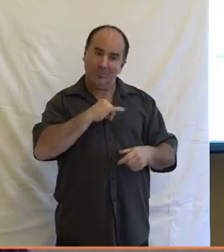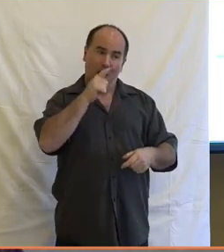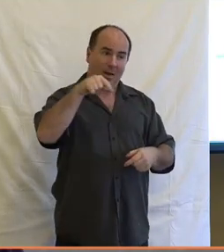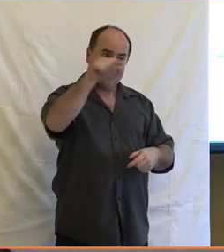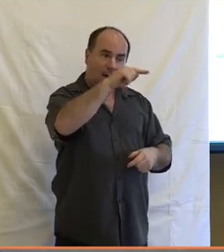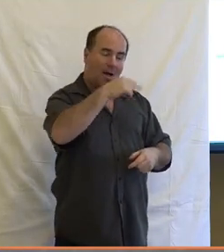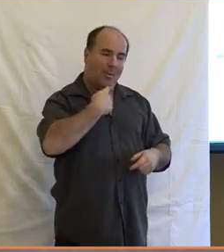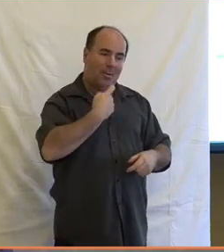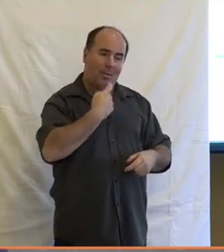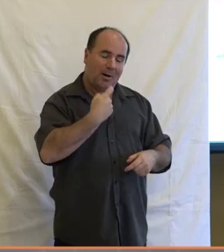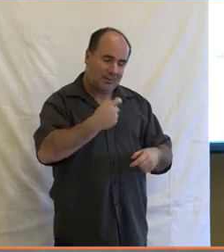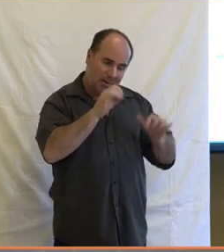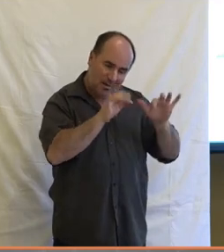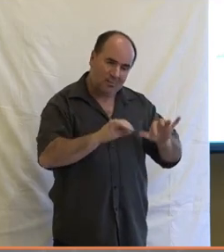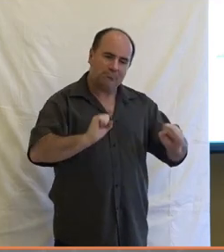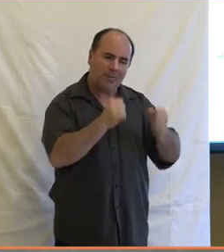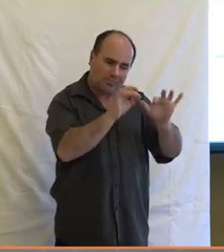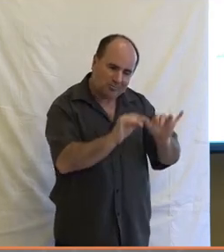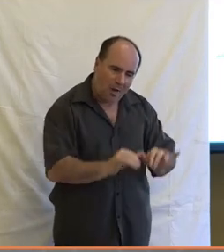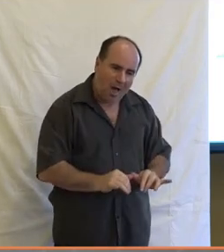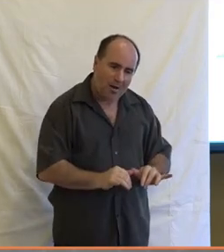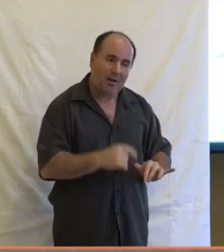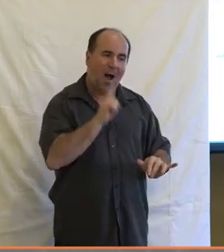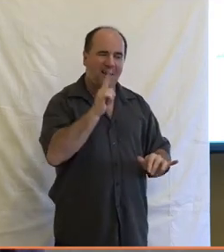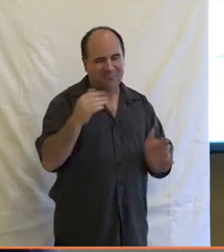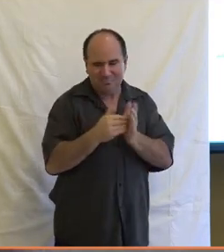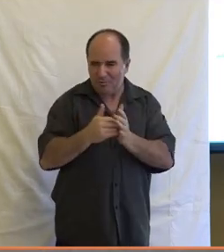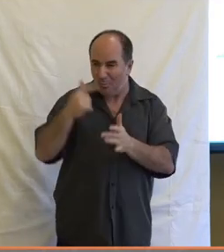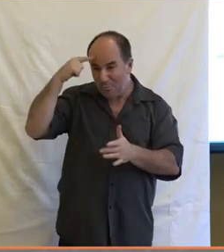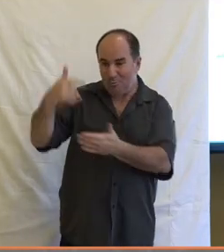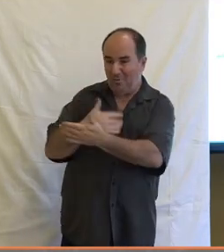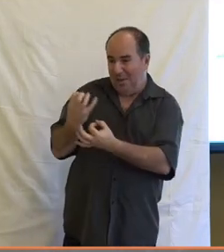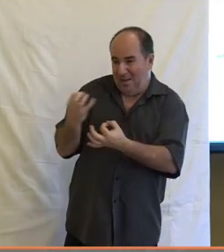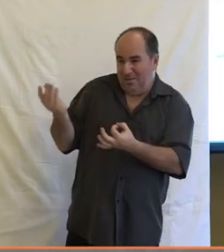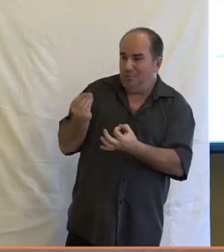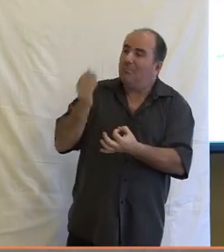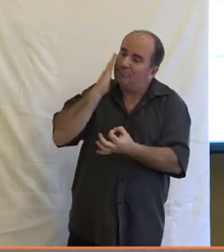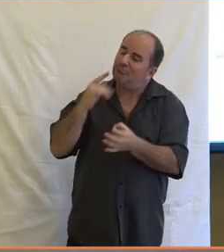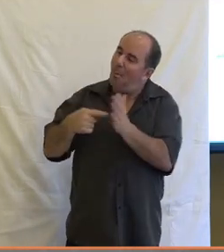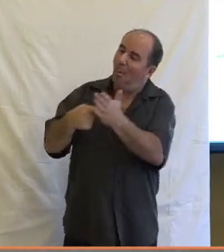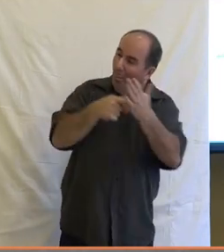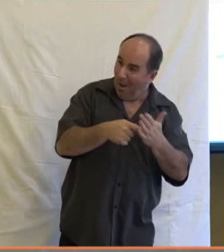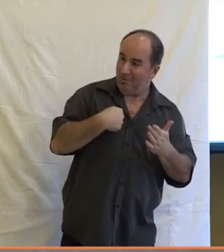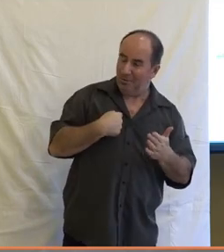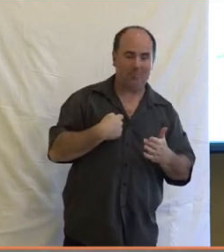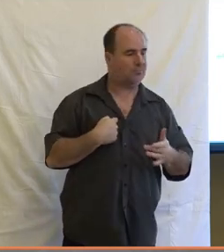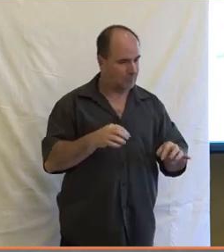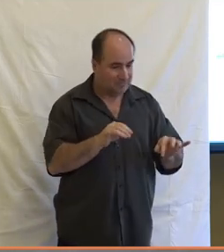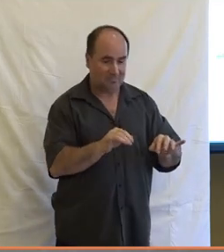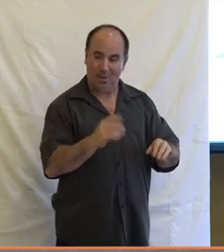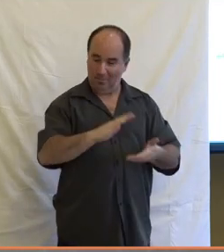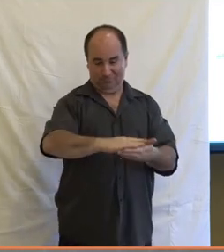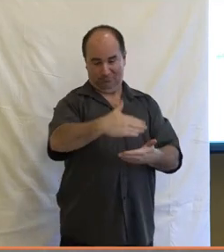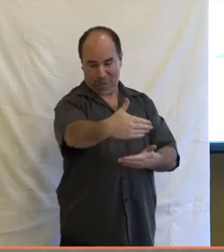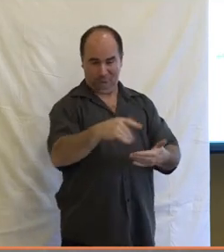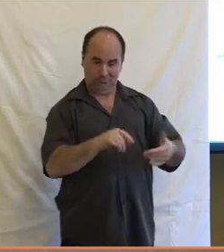hloubky, protože slyšeli, že prostě se u toho třeba, já nevím, dělá špatně, nebo budu mít epileptický záchvat, nebo něco. Tak my říkáme, klidně se pojďme potkat, my vám